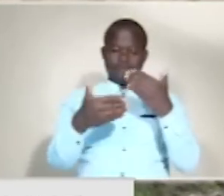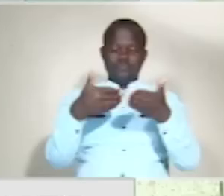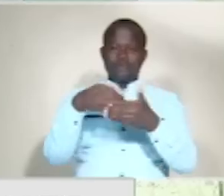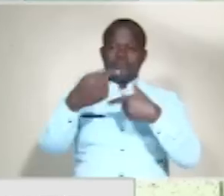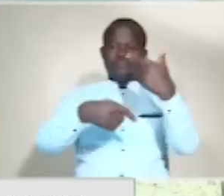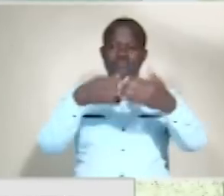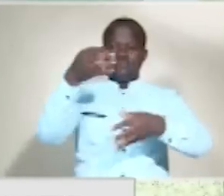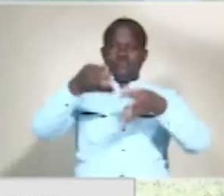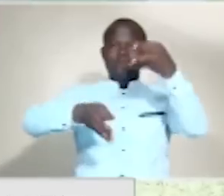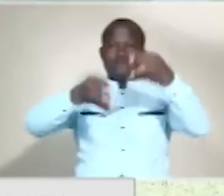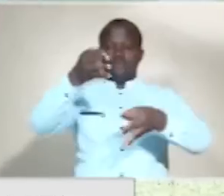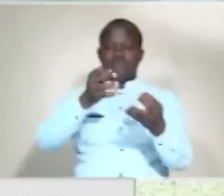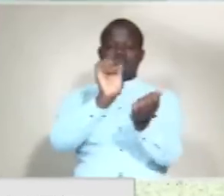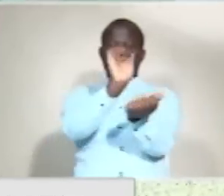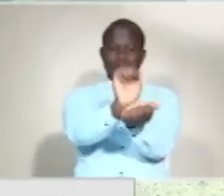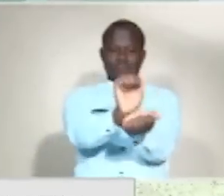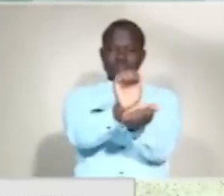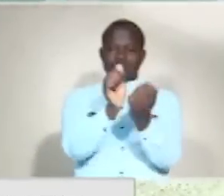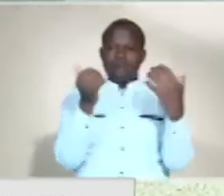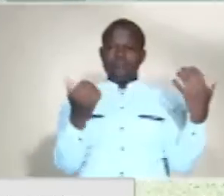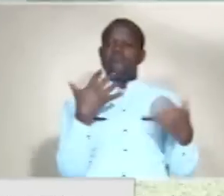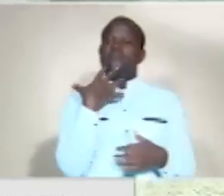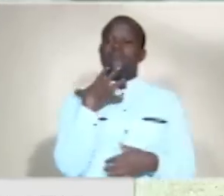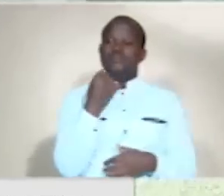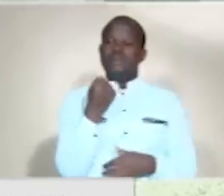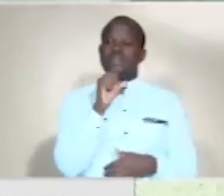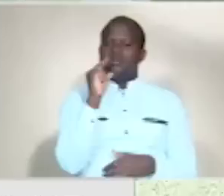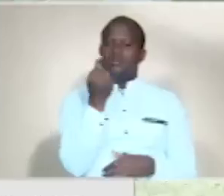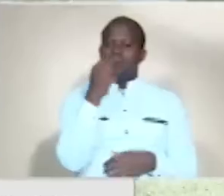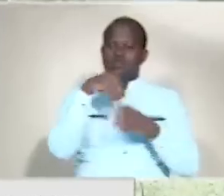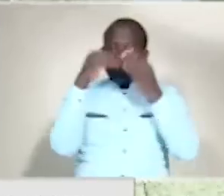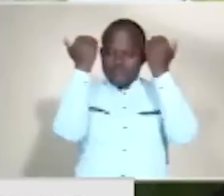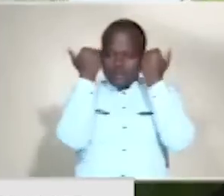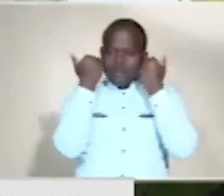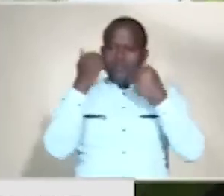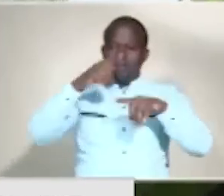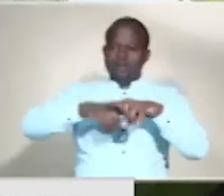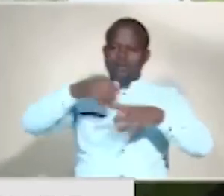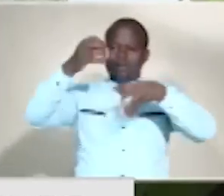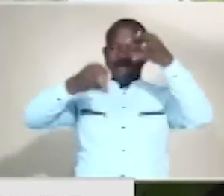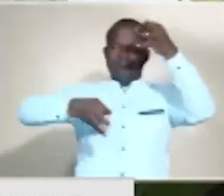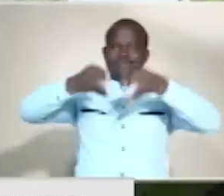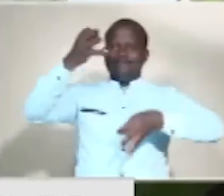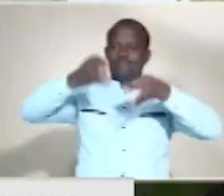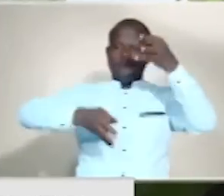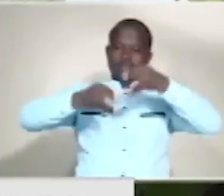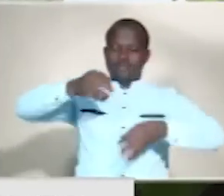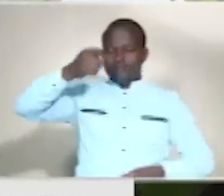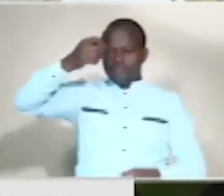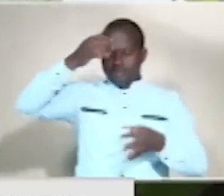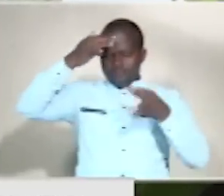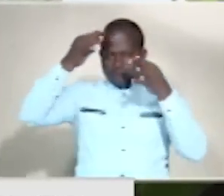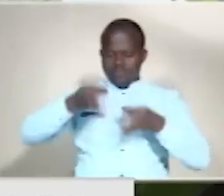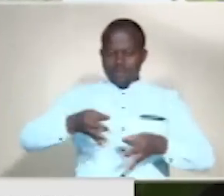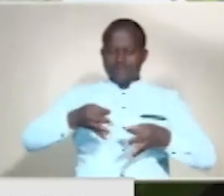bakomeza kuburana bafunze uko ari batanu nta numwe wari uri mu rukiko ubwo bacaga abacamanza basomaga